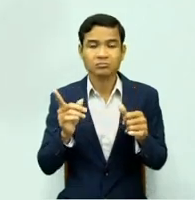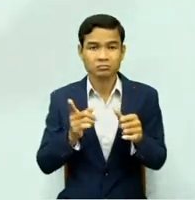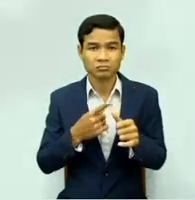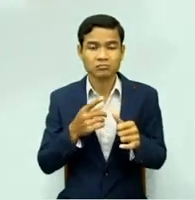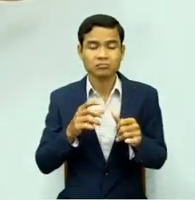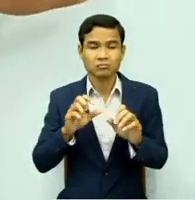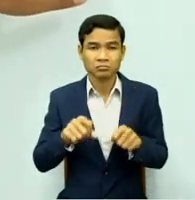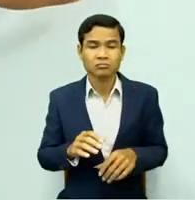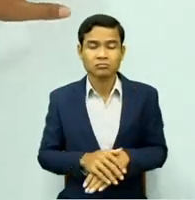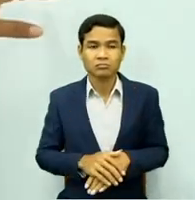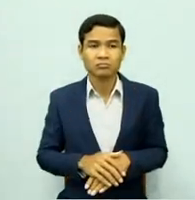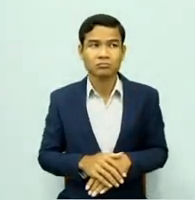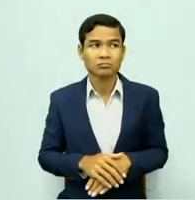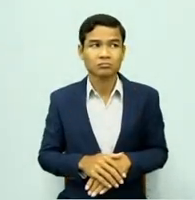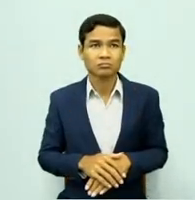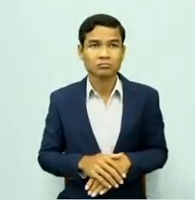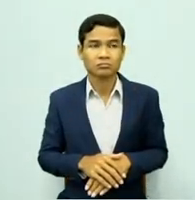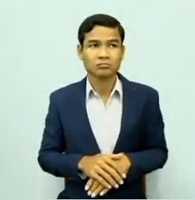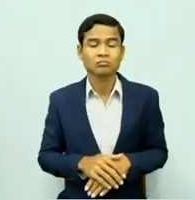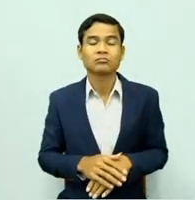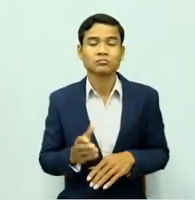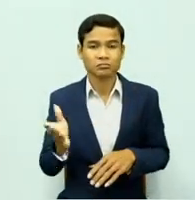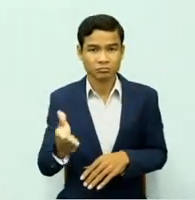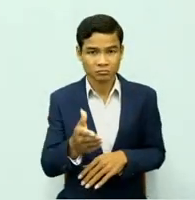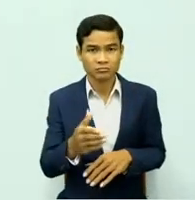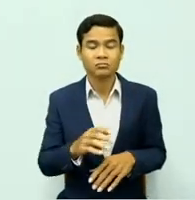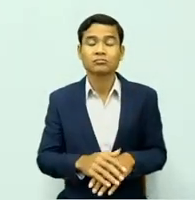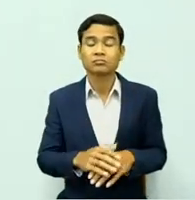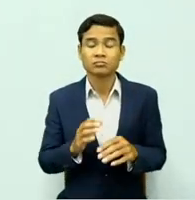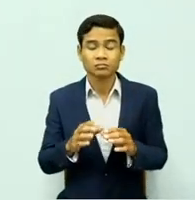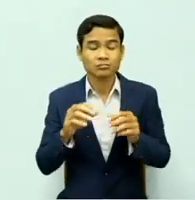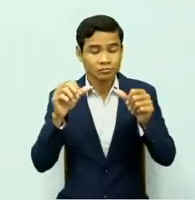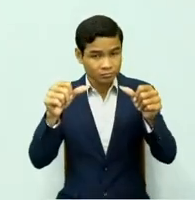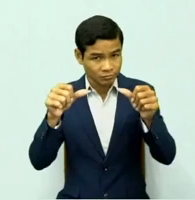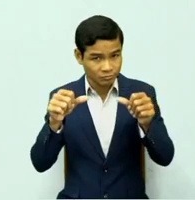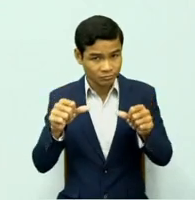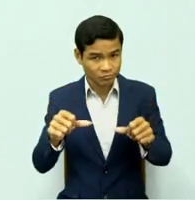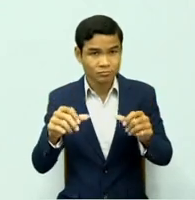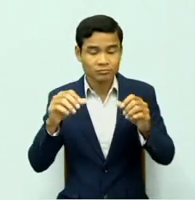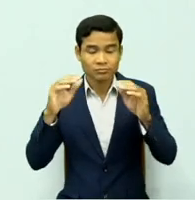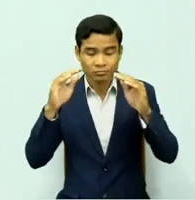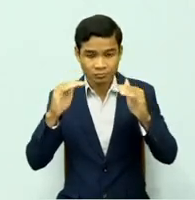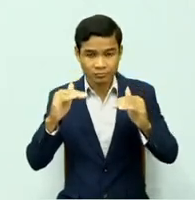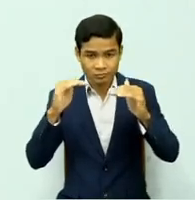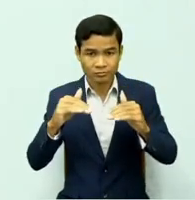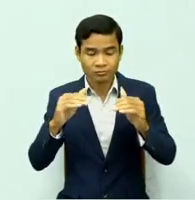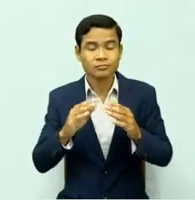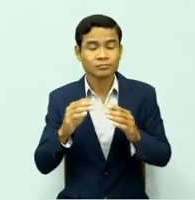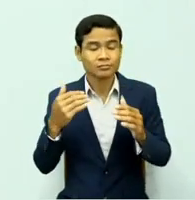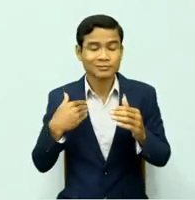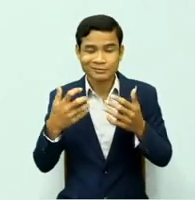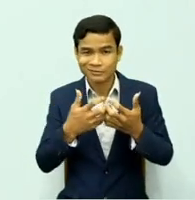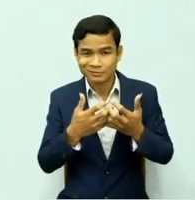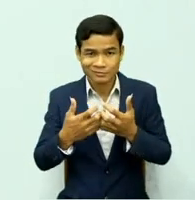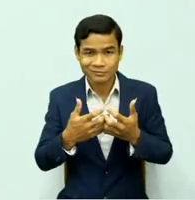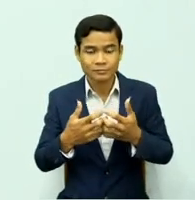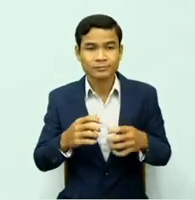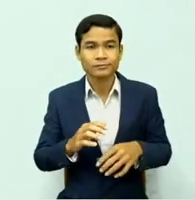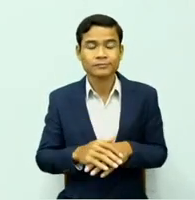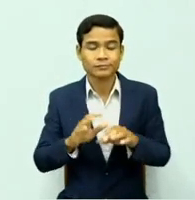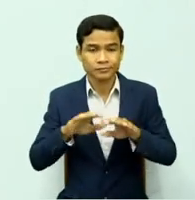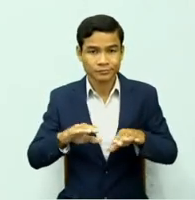កន្លែងយើងអស់ហើយកូនណាវាយើងដូចចង្អៀតអញ្ចឹងអ្នកគ្រូបិទចុះក្រោមហ៎ចាឥឡូវកូនមើល